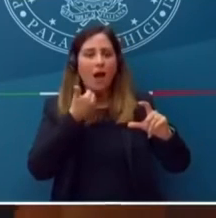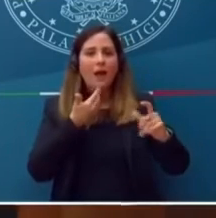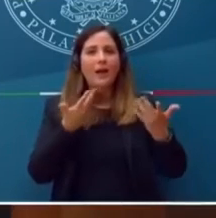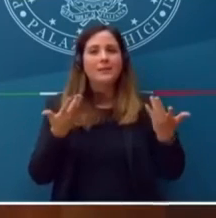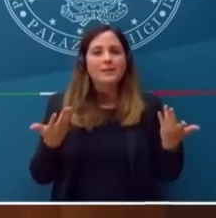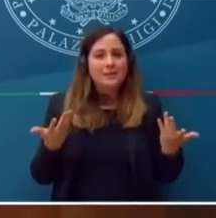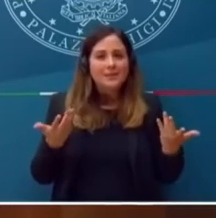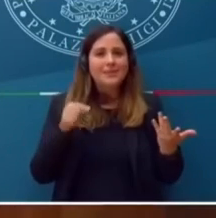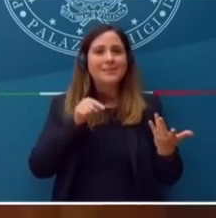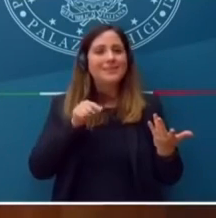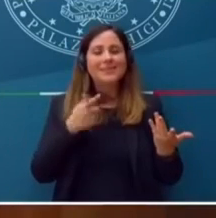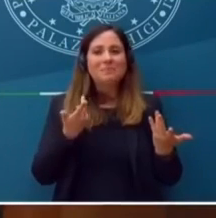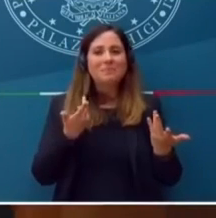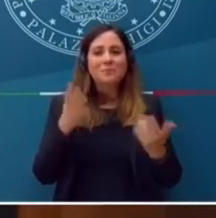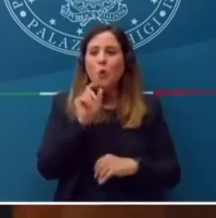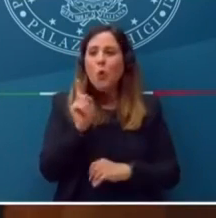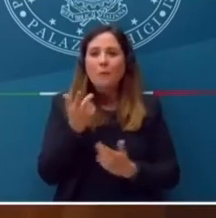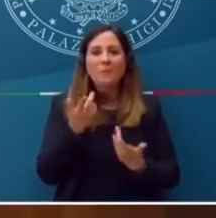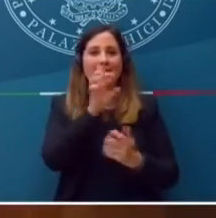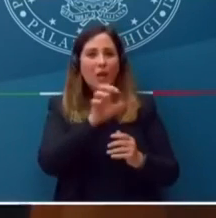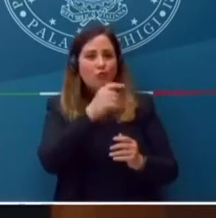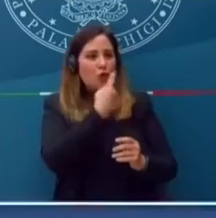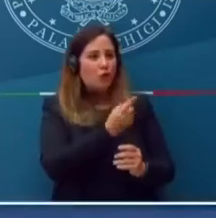avere, come dire, un'oggettività fra tutte le cose?